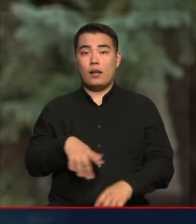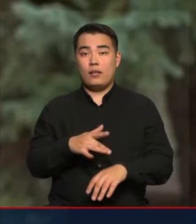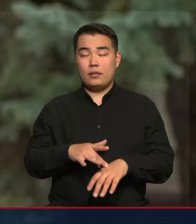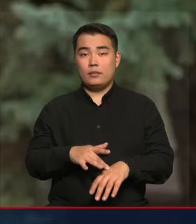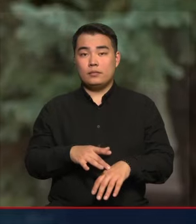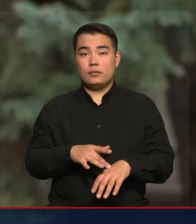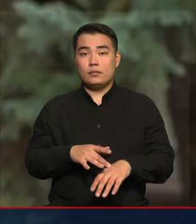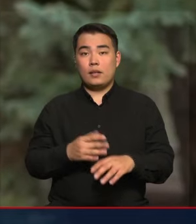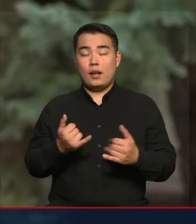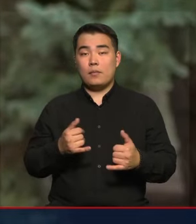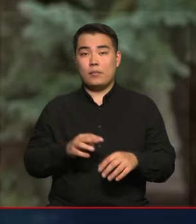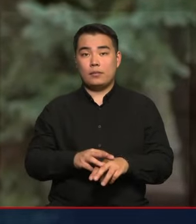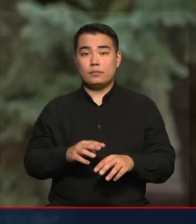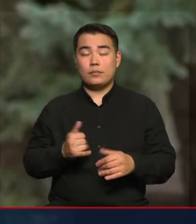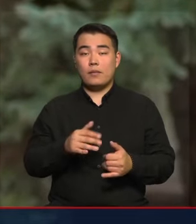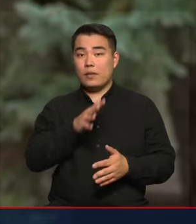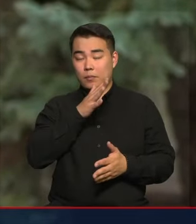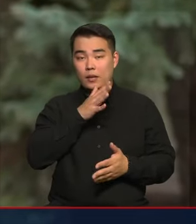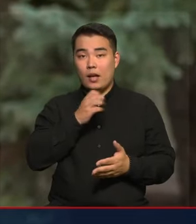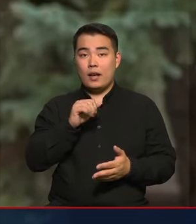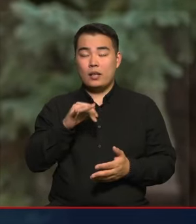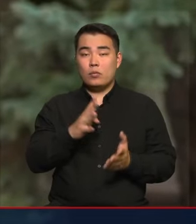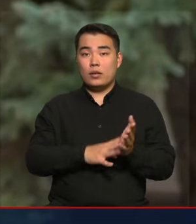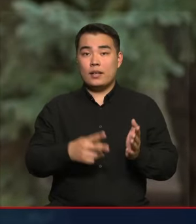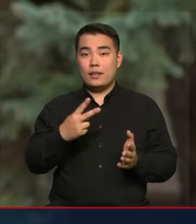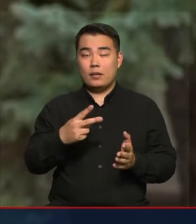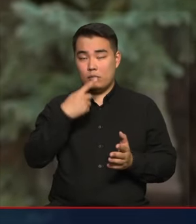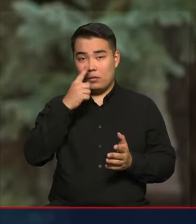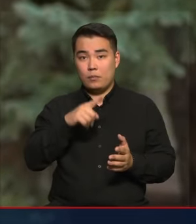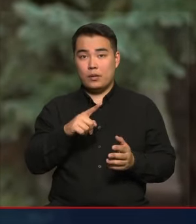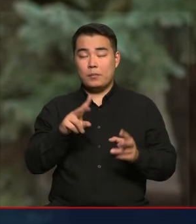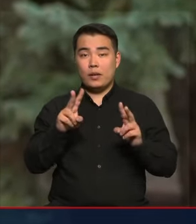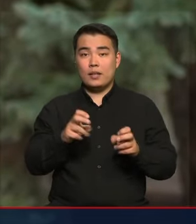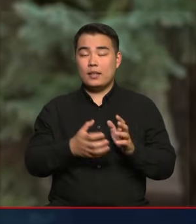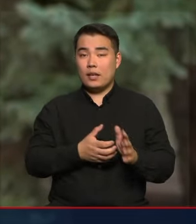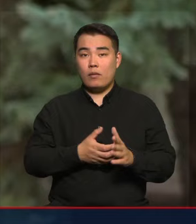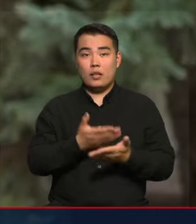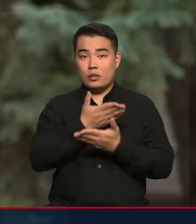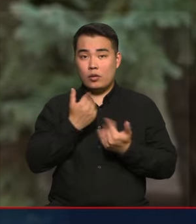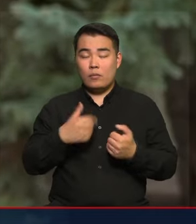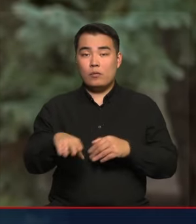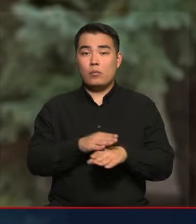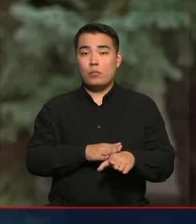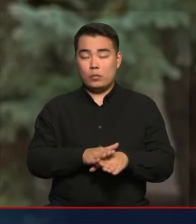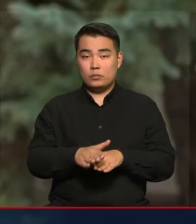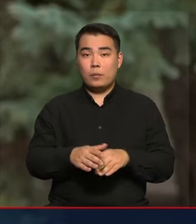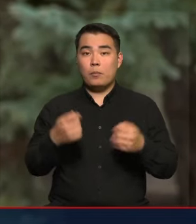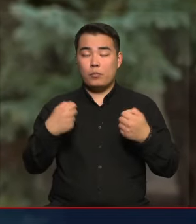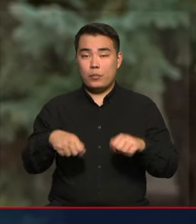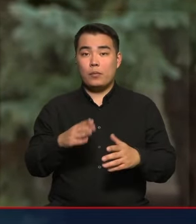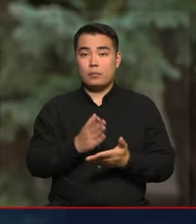бойынша қазіргі уақытта E92 маркалы бензиннің тапшылығы жоқ, барлығы